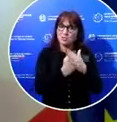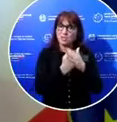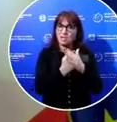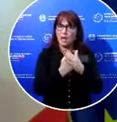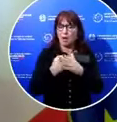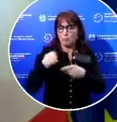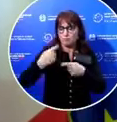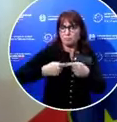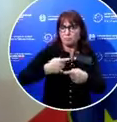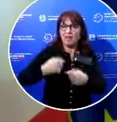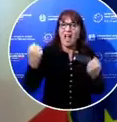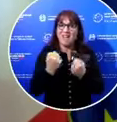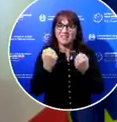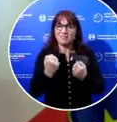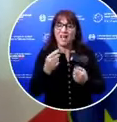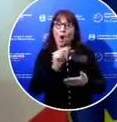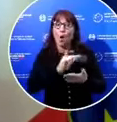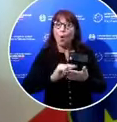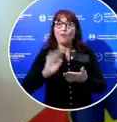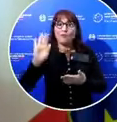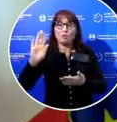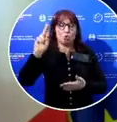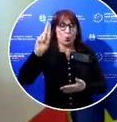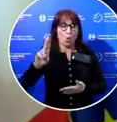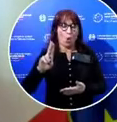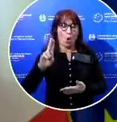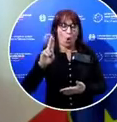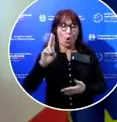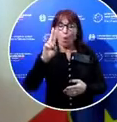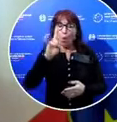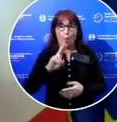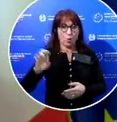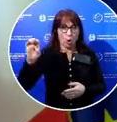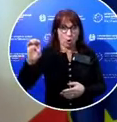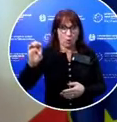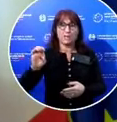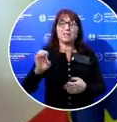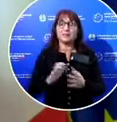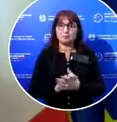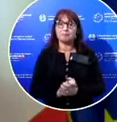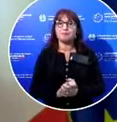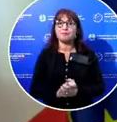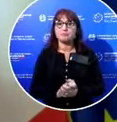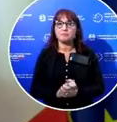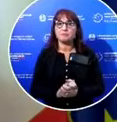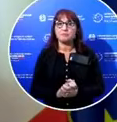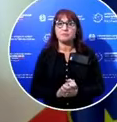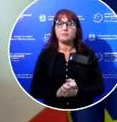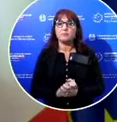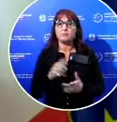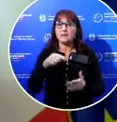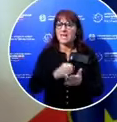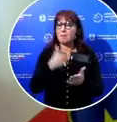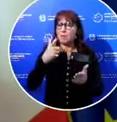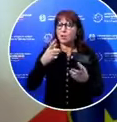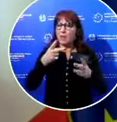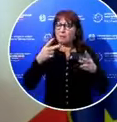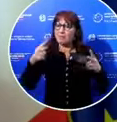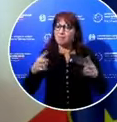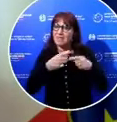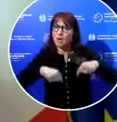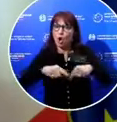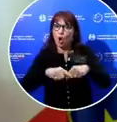le attività e i programmi dell'Ufficio delle Nazioni Unite sulla droga e il crimine, l'UN ODC, foro essenziale per fornire